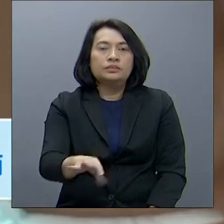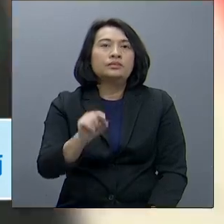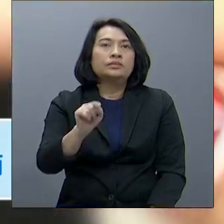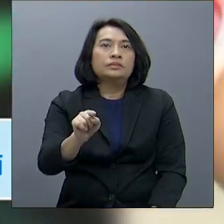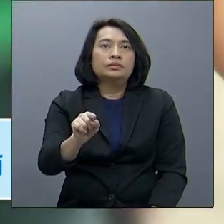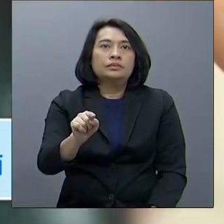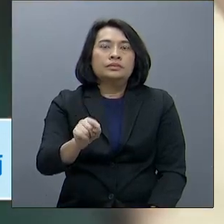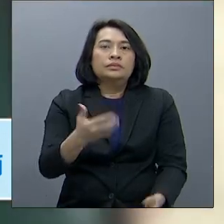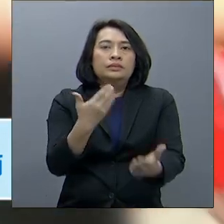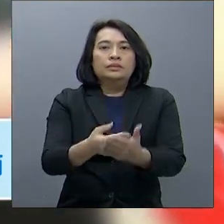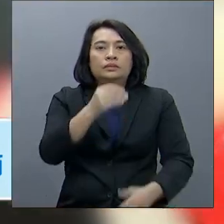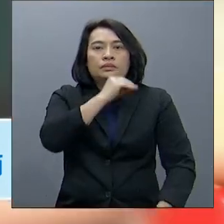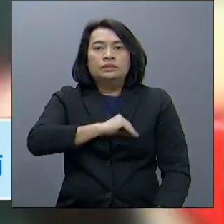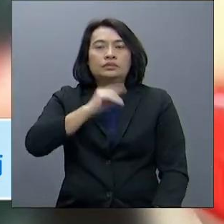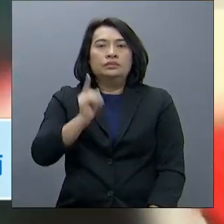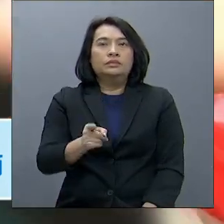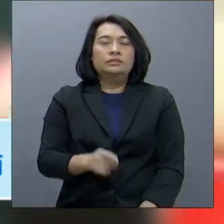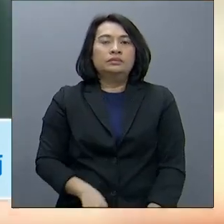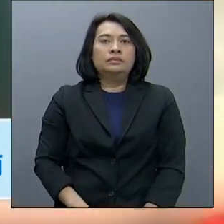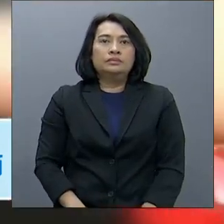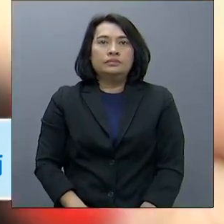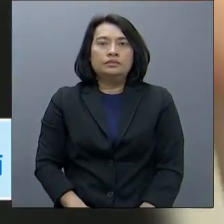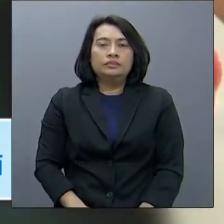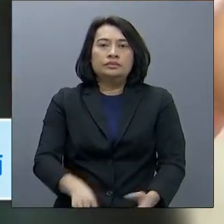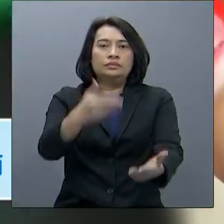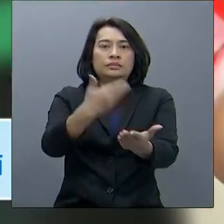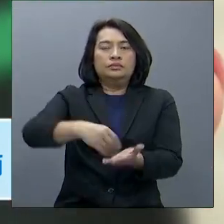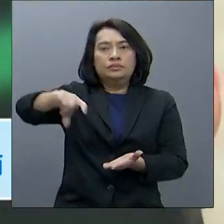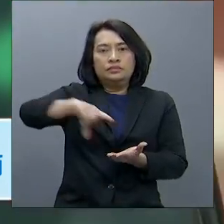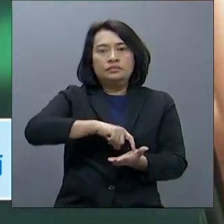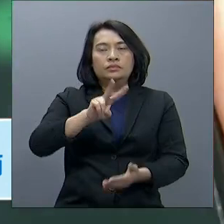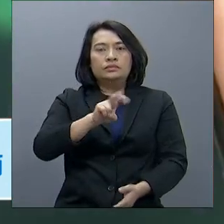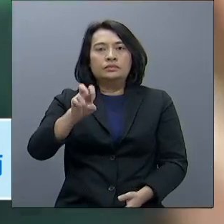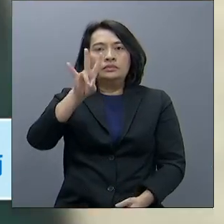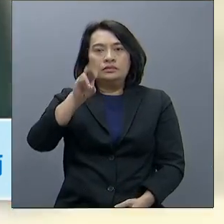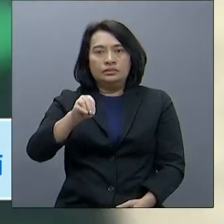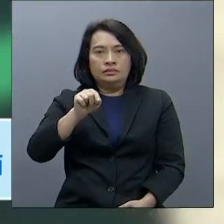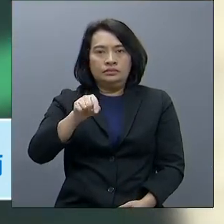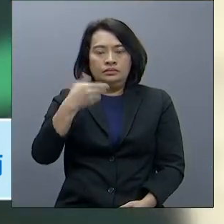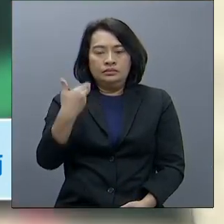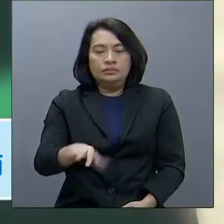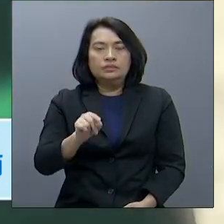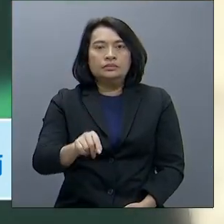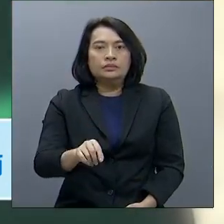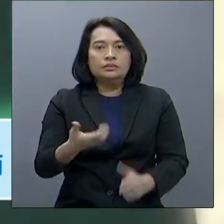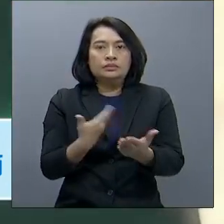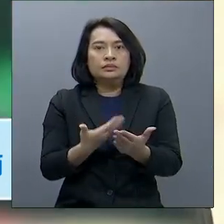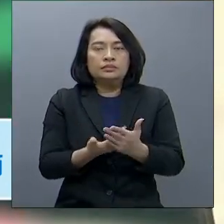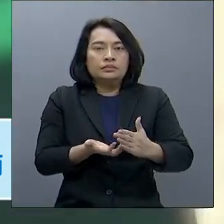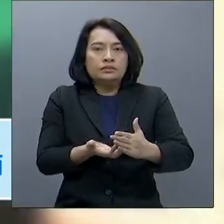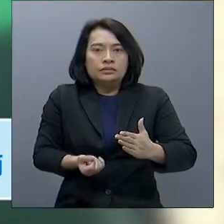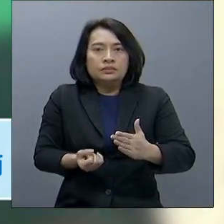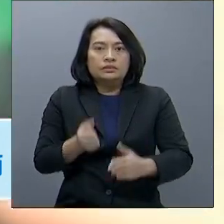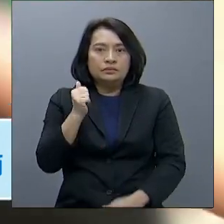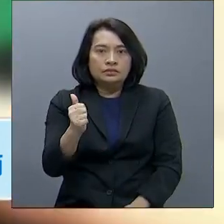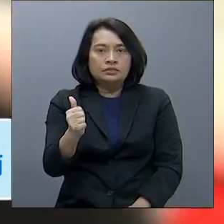ได้ผลตอบแทนจริงนะคะเธอเนี่ยได้รับเงินโอนกลับมา270บาทเธอจึงลองถอนเงินปรากฏเอ้ามัน